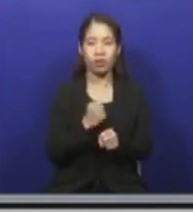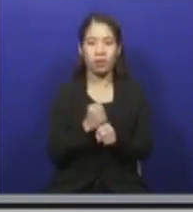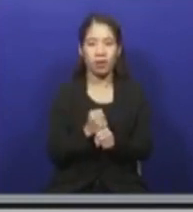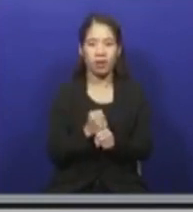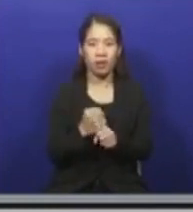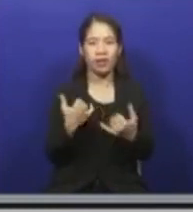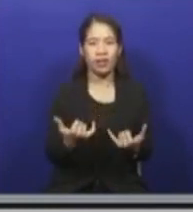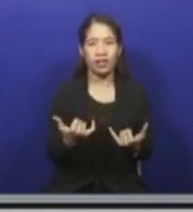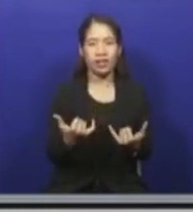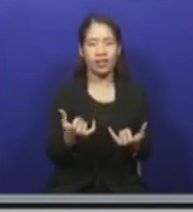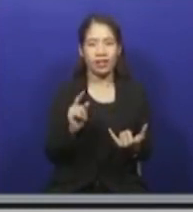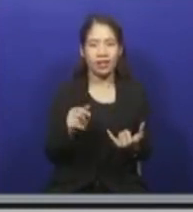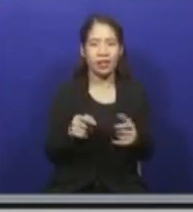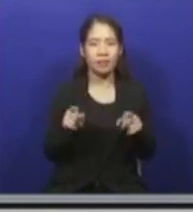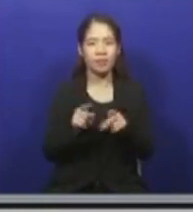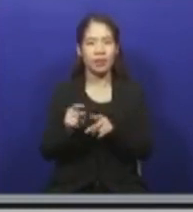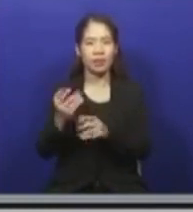ถานการณ์เดียวกับสภาพัฒน์